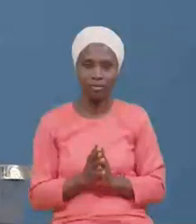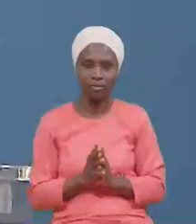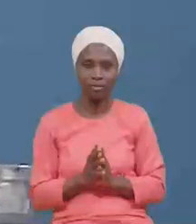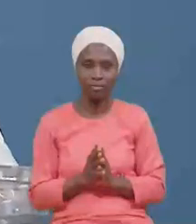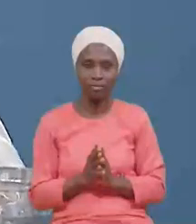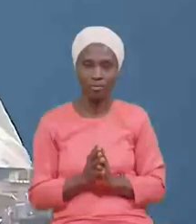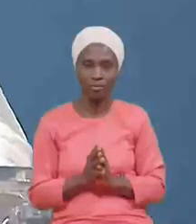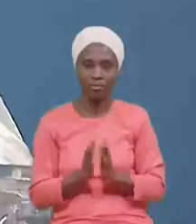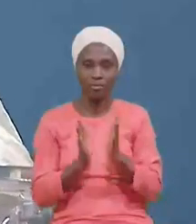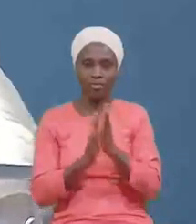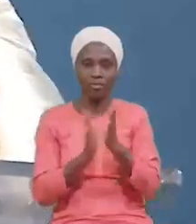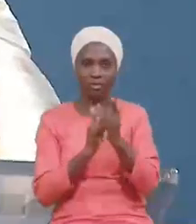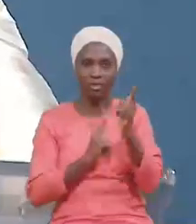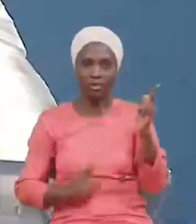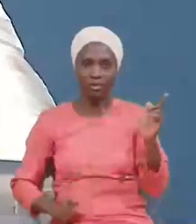Gloire à Dieu.